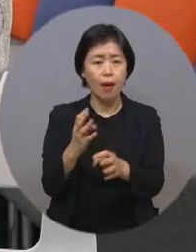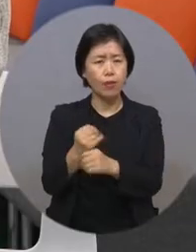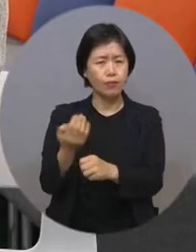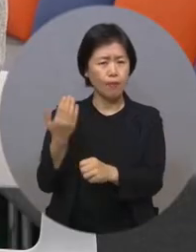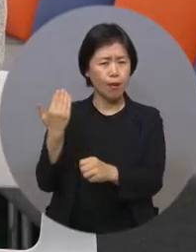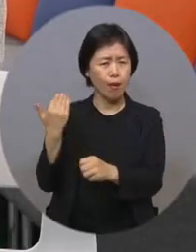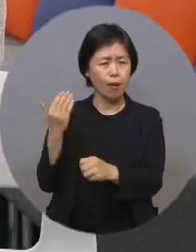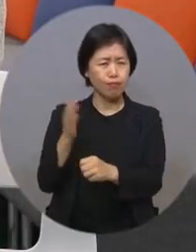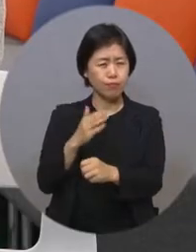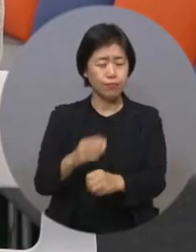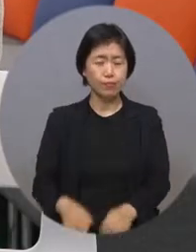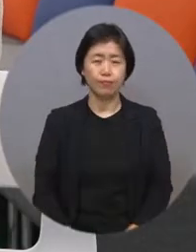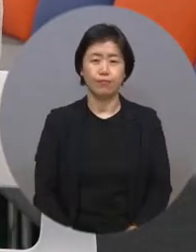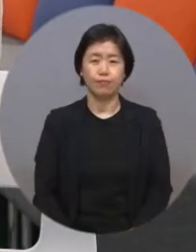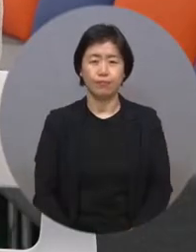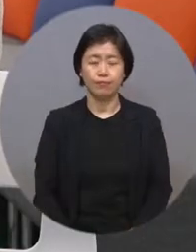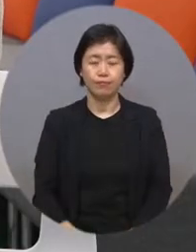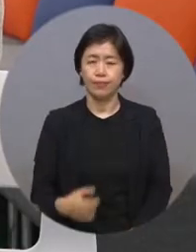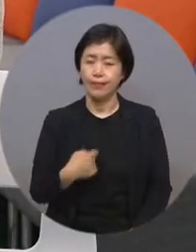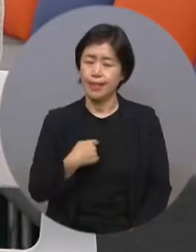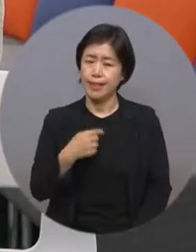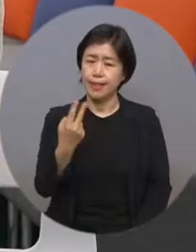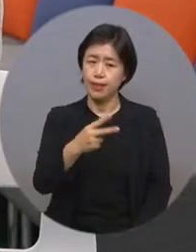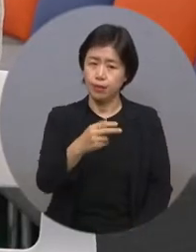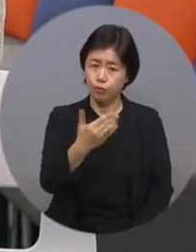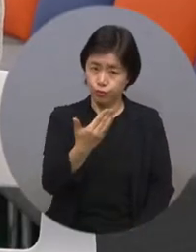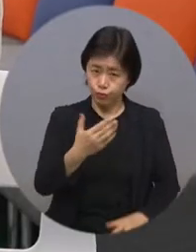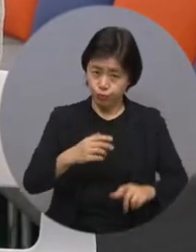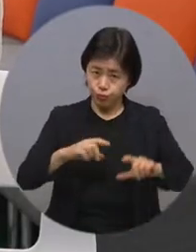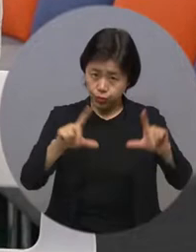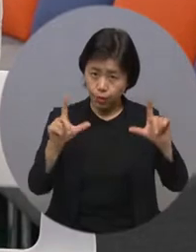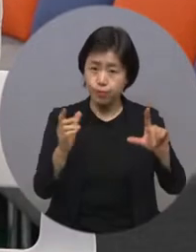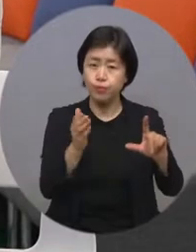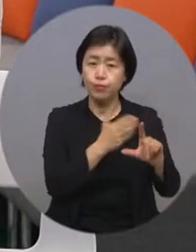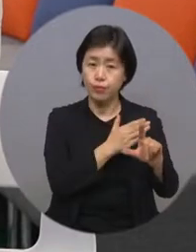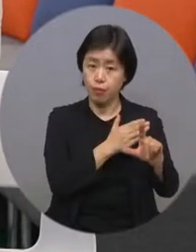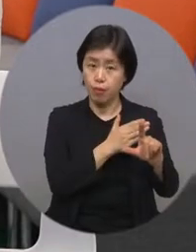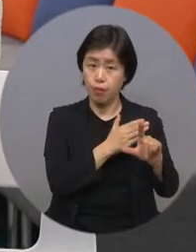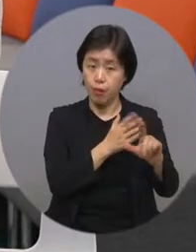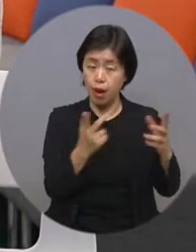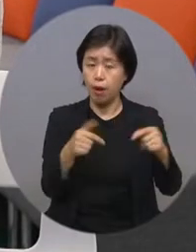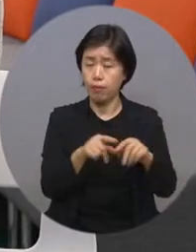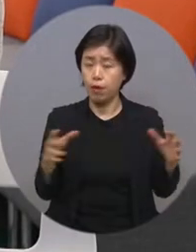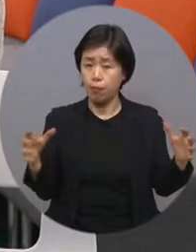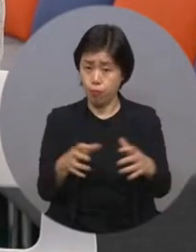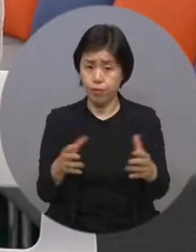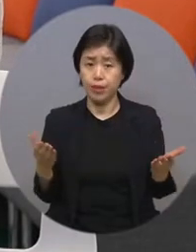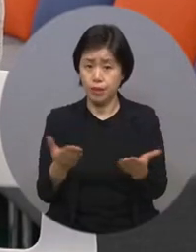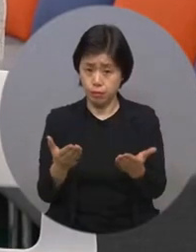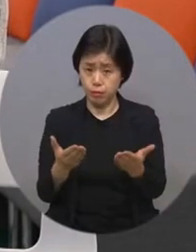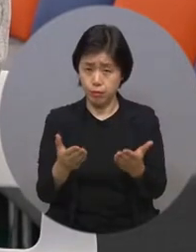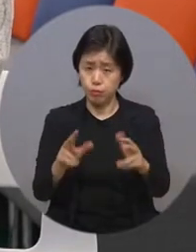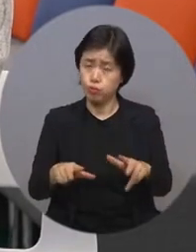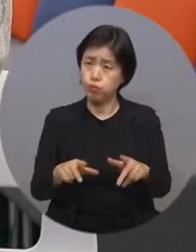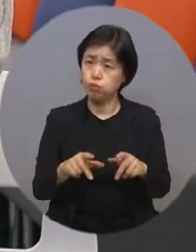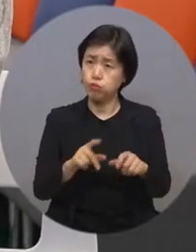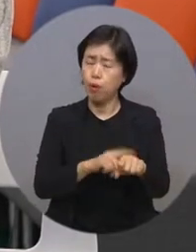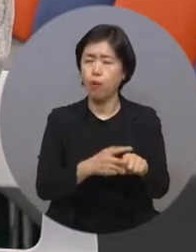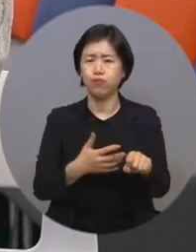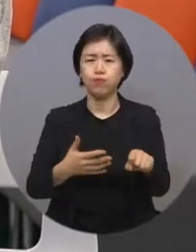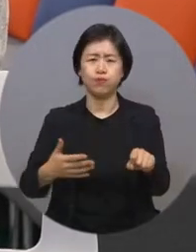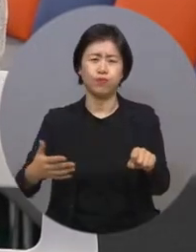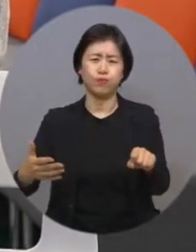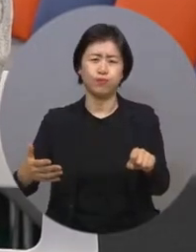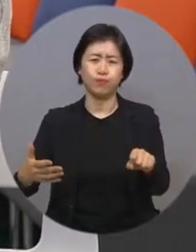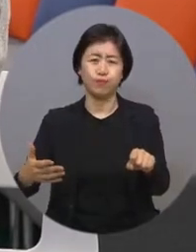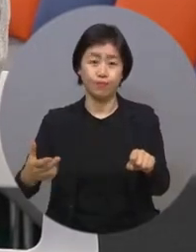되셨는지. 제가 2009년부터 했으니까요. 지금 한 오래됐죠. 네.